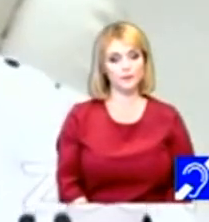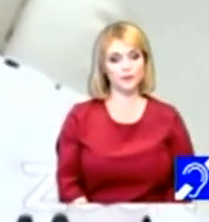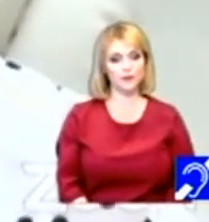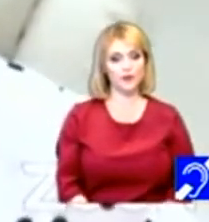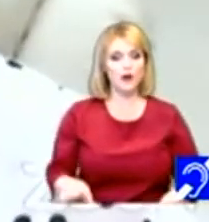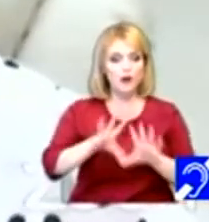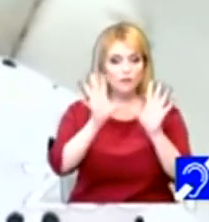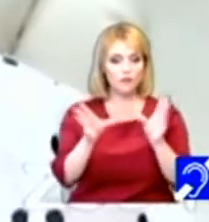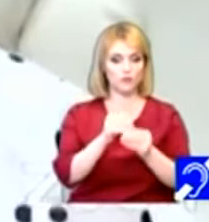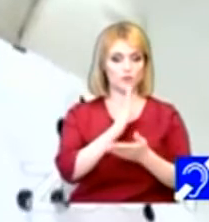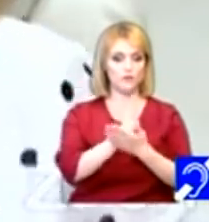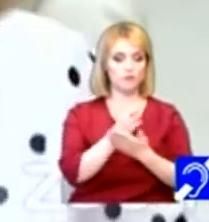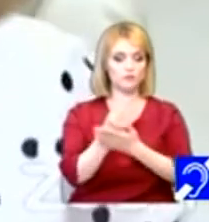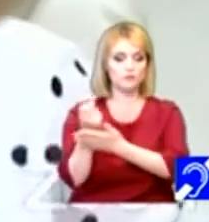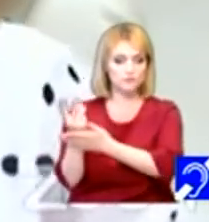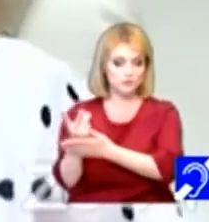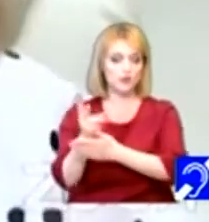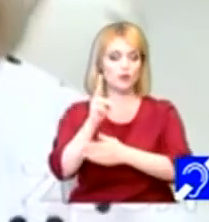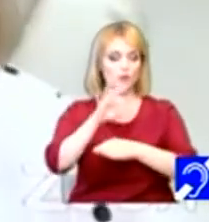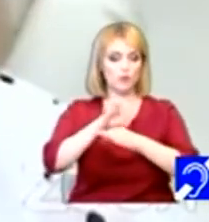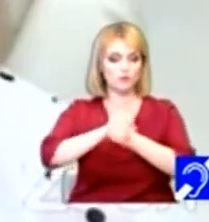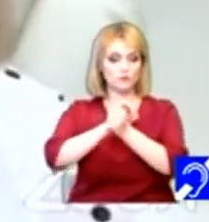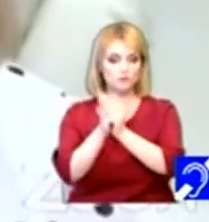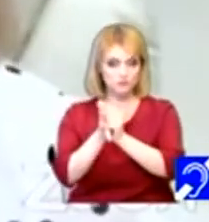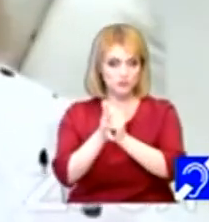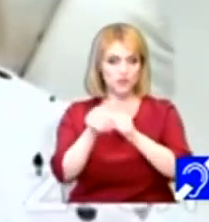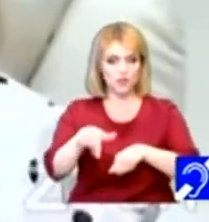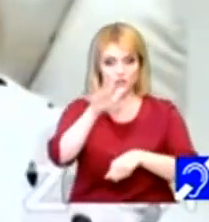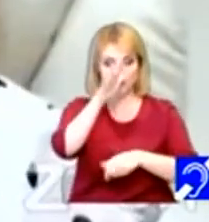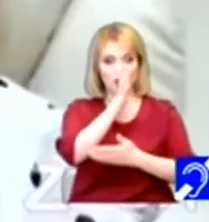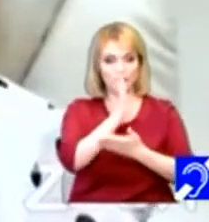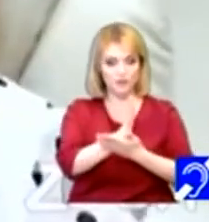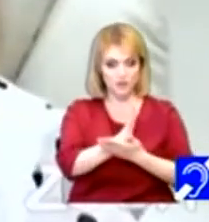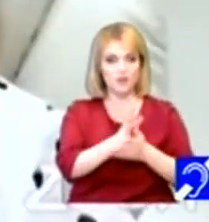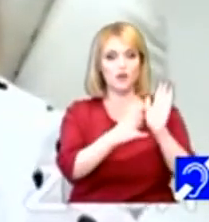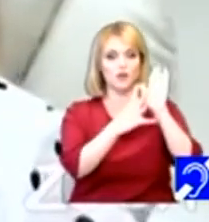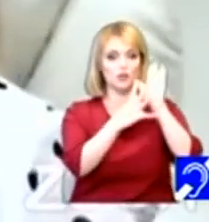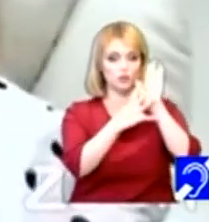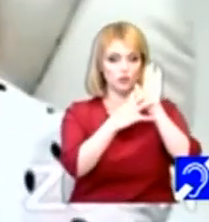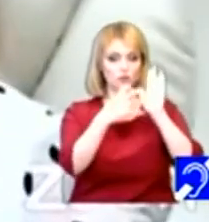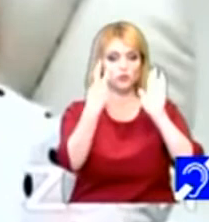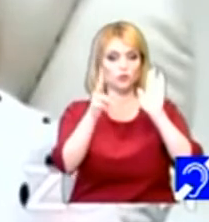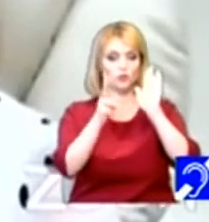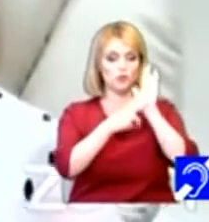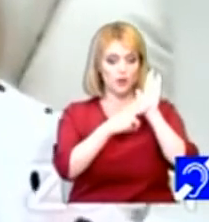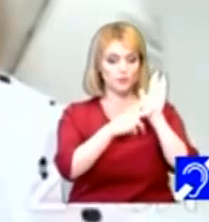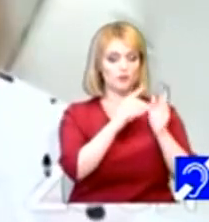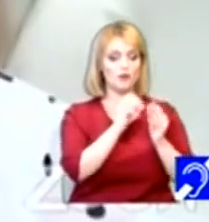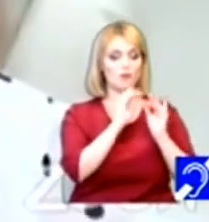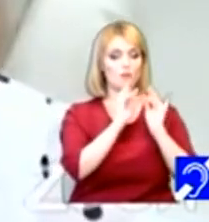Capacitatea totală de spitalizare pentru pacienții COVID în spitalele municipale la moment este de 927 de